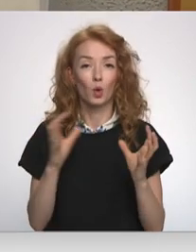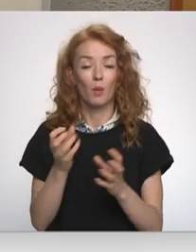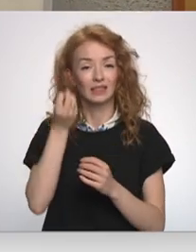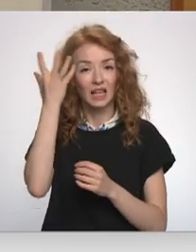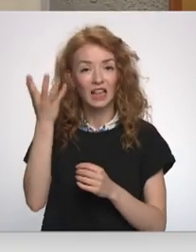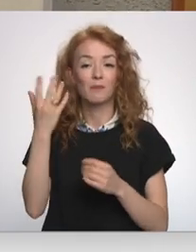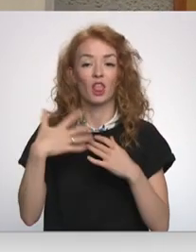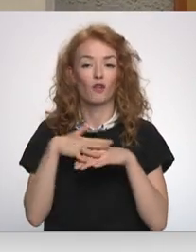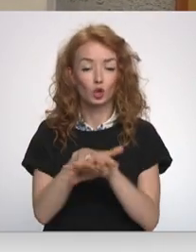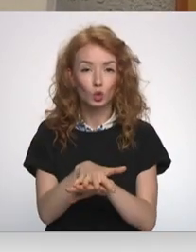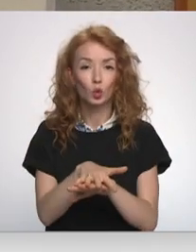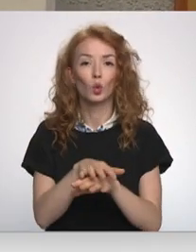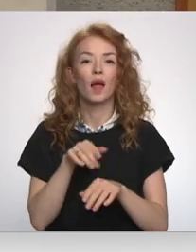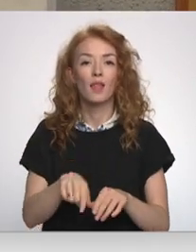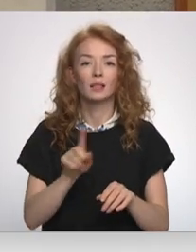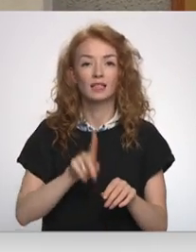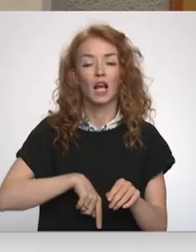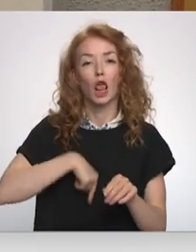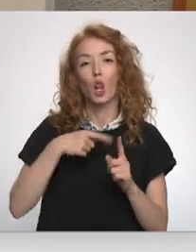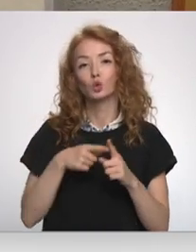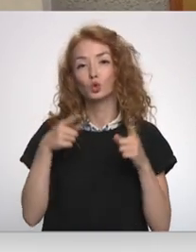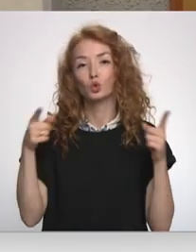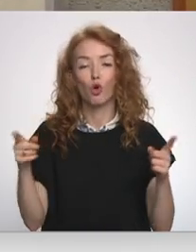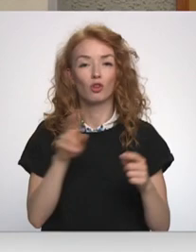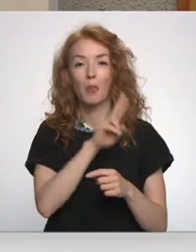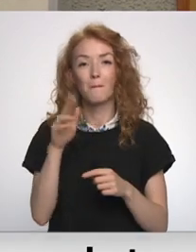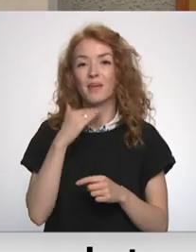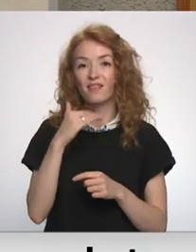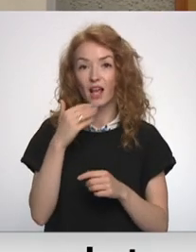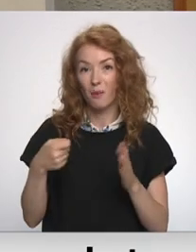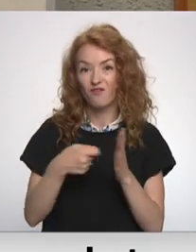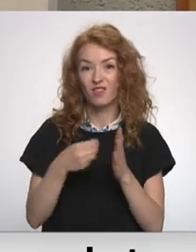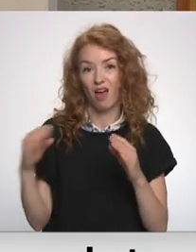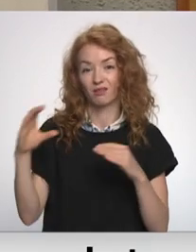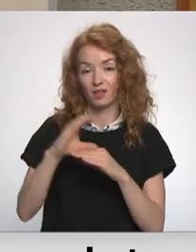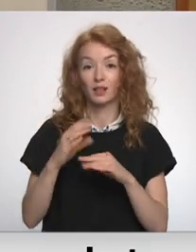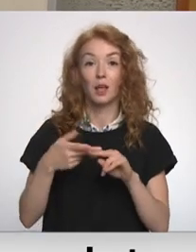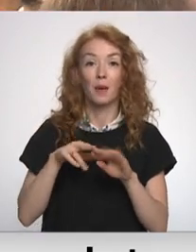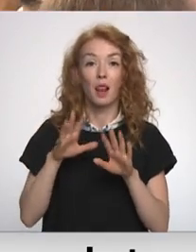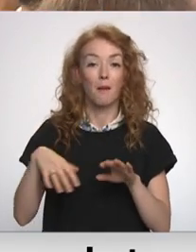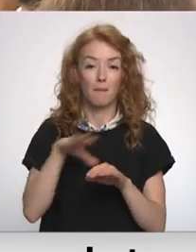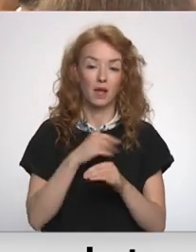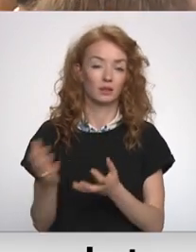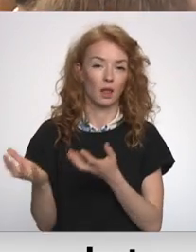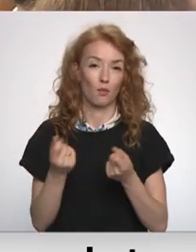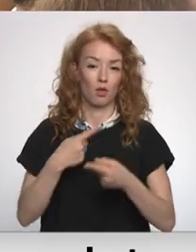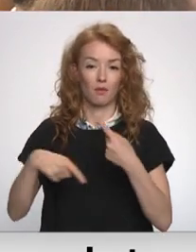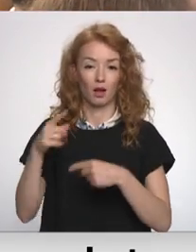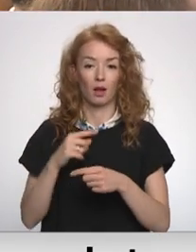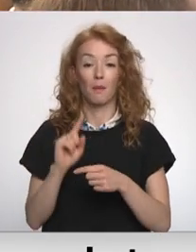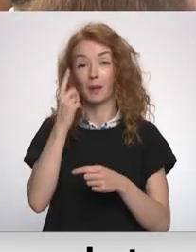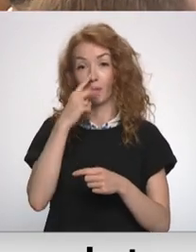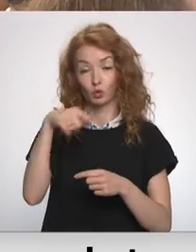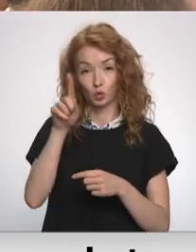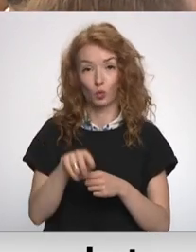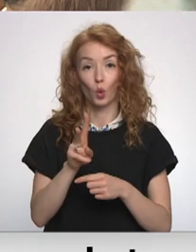infrastruktūra, tas, kurš ir ilgstoši nepietiekami finansēts, lai mēs saņemtu to atdevu vēlāk. Kurzemes sarakstā pirmais